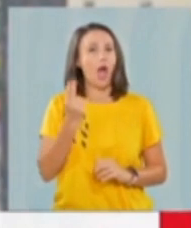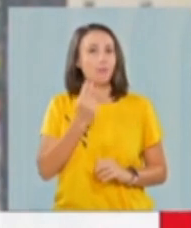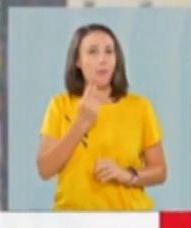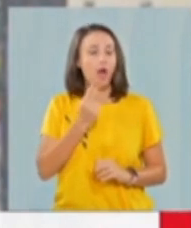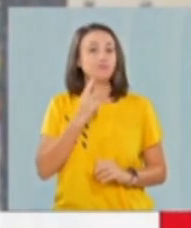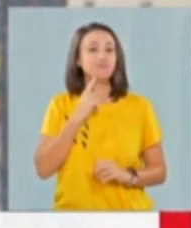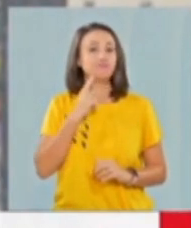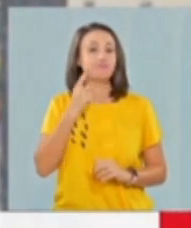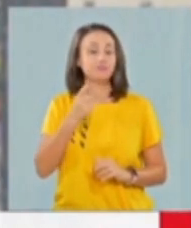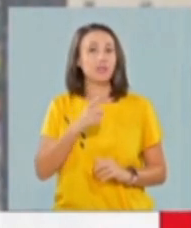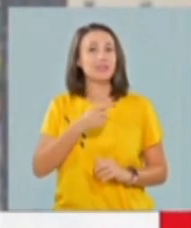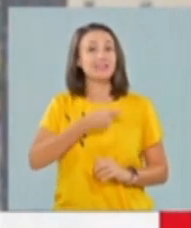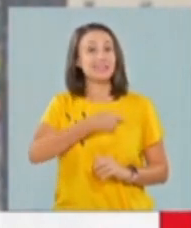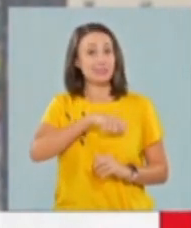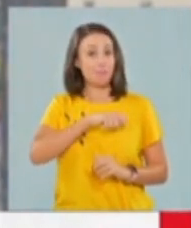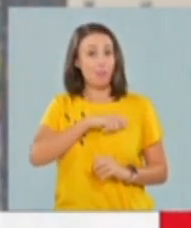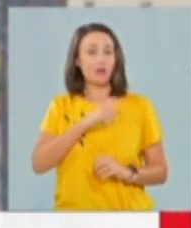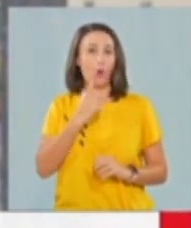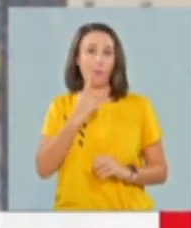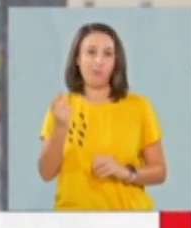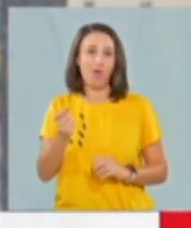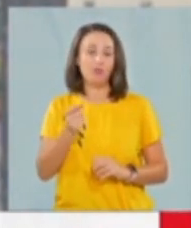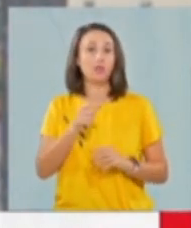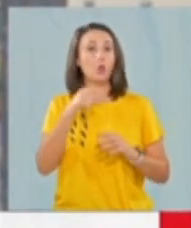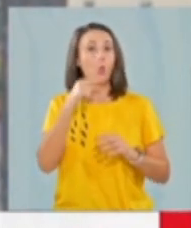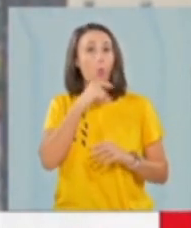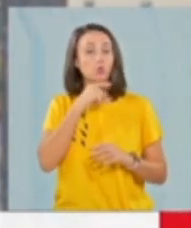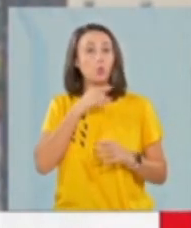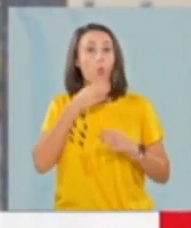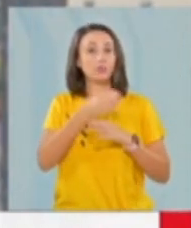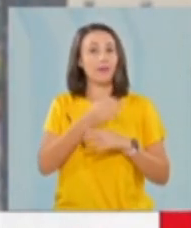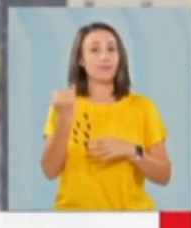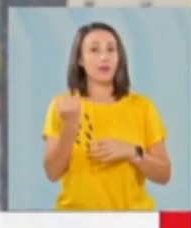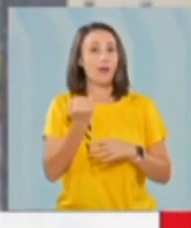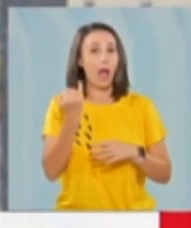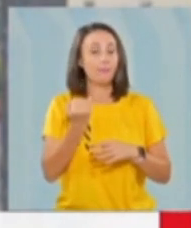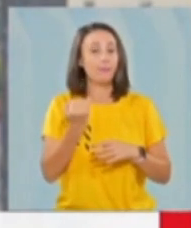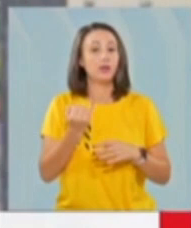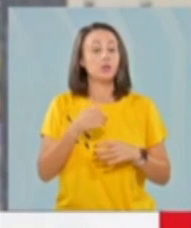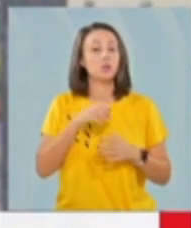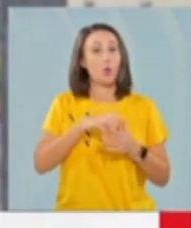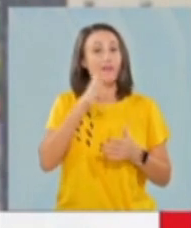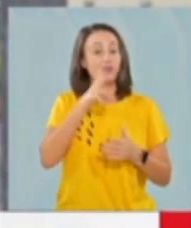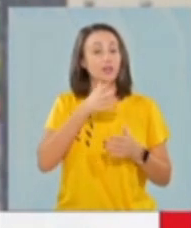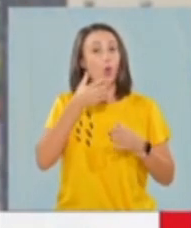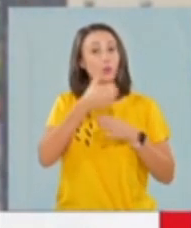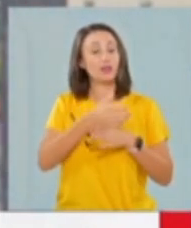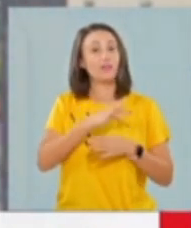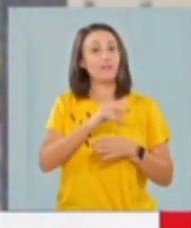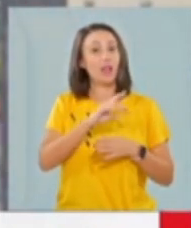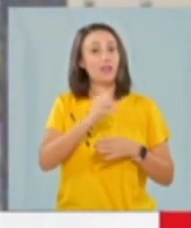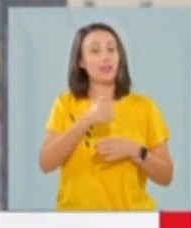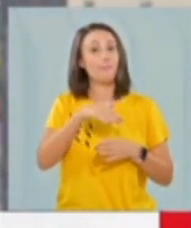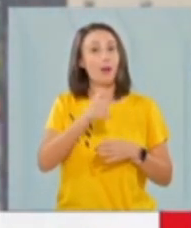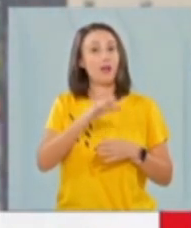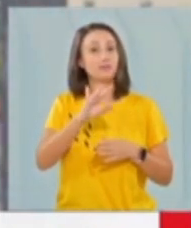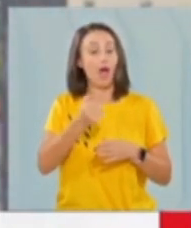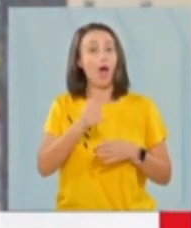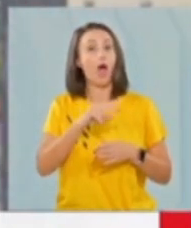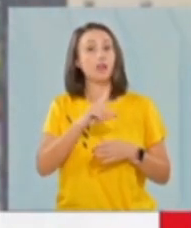Spania Liechtenstein și Mario au ieșit din zona roșie și au intrat în zona galbenă în zona verde au intrat Finlanda Malta și unde